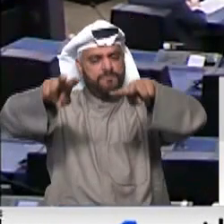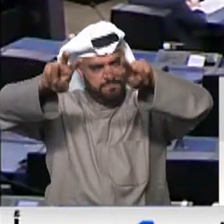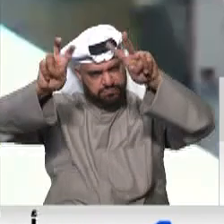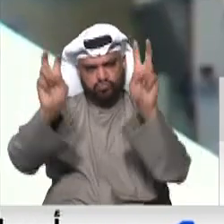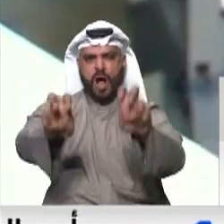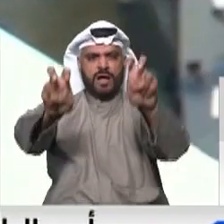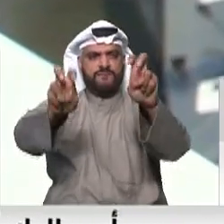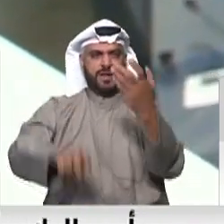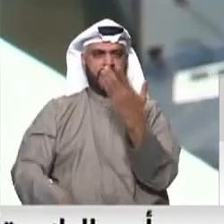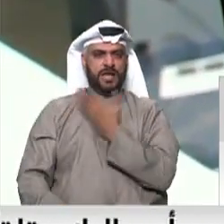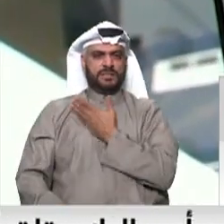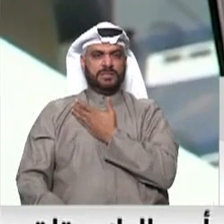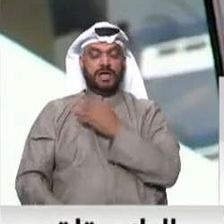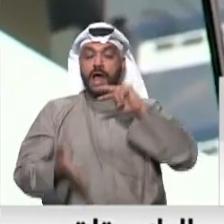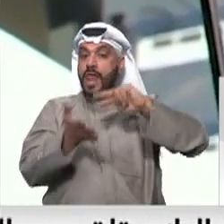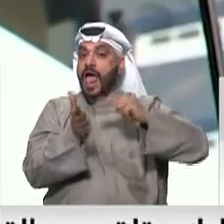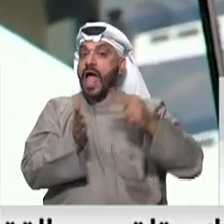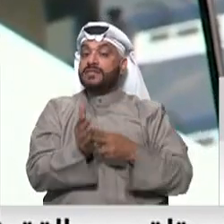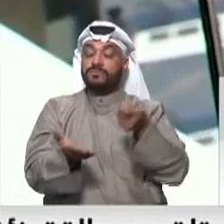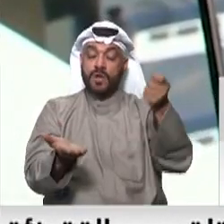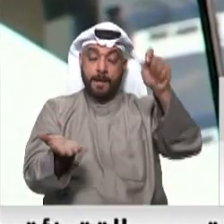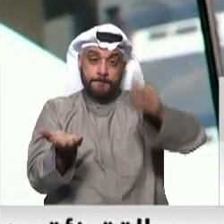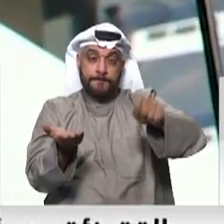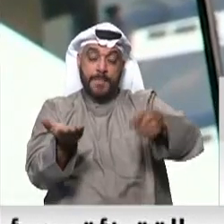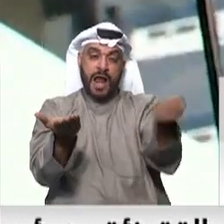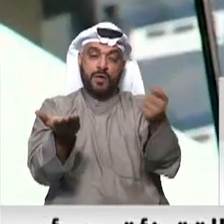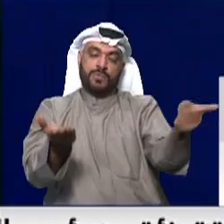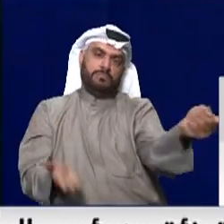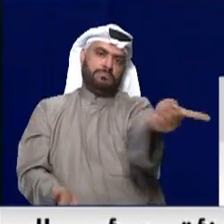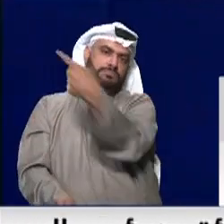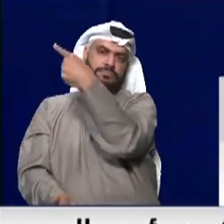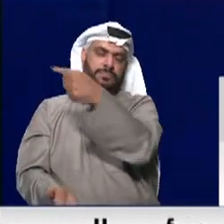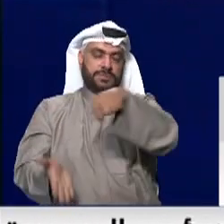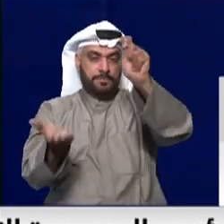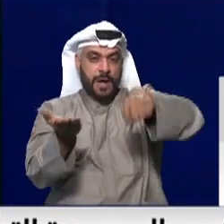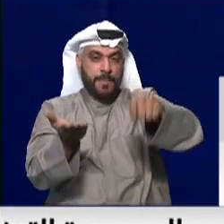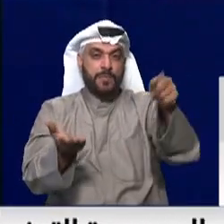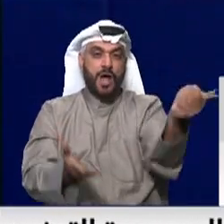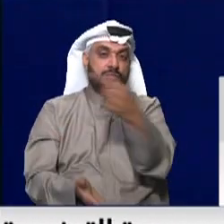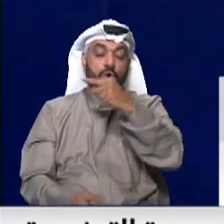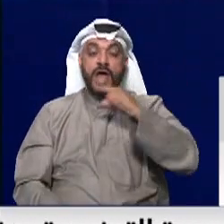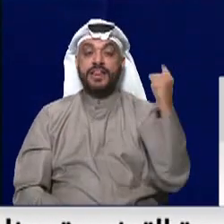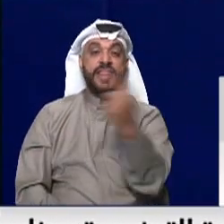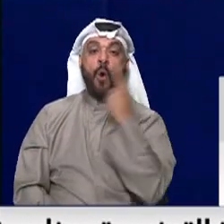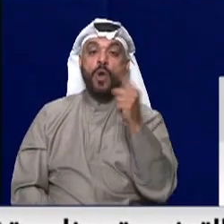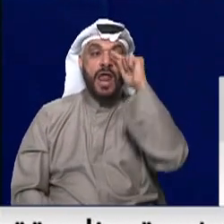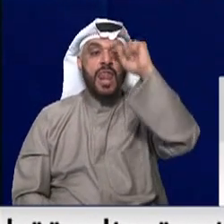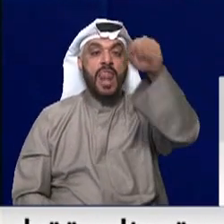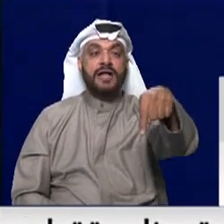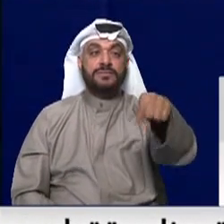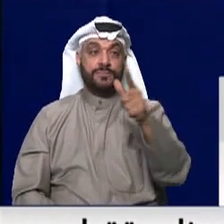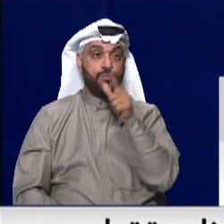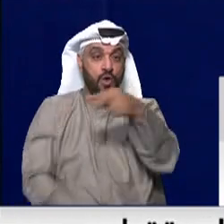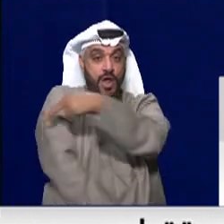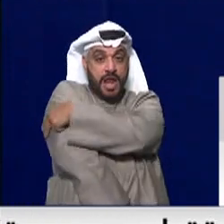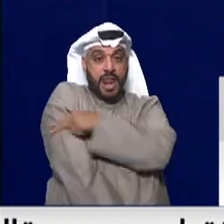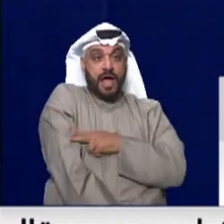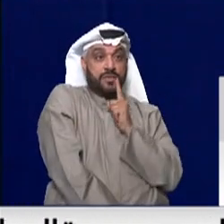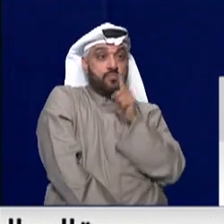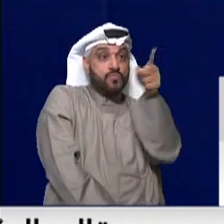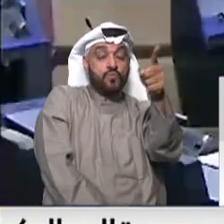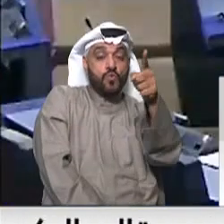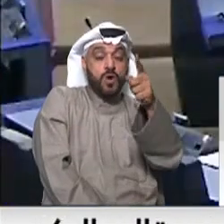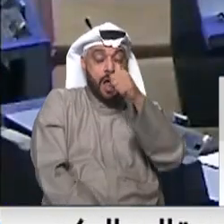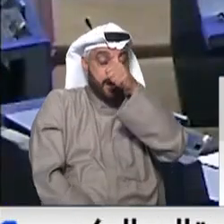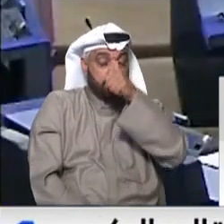العدوان والمحاسبة على الانتهاكات للقانون الدولي، في حين أكد ممثلو الاتحاد للنواب على رفض التهجير